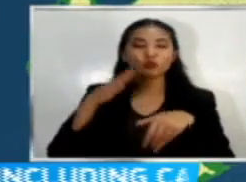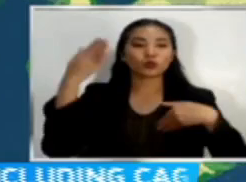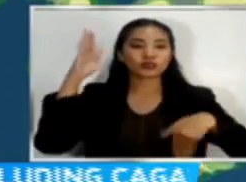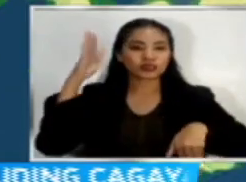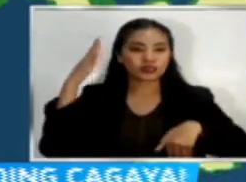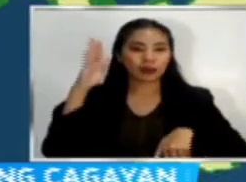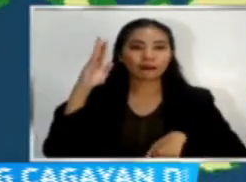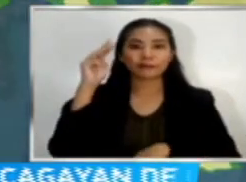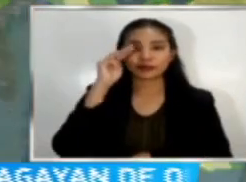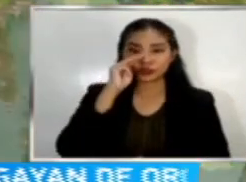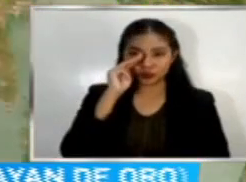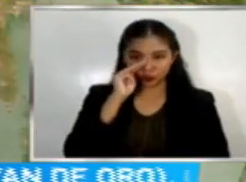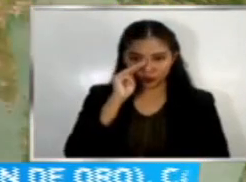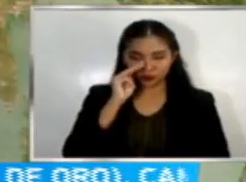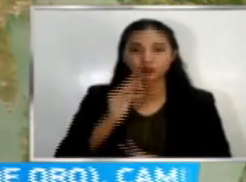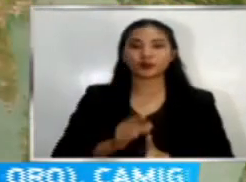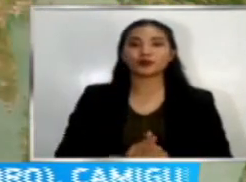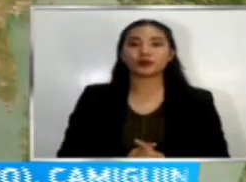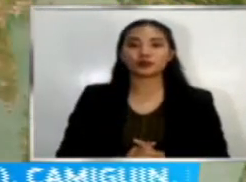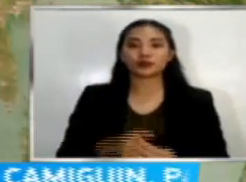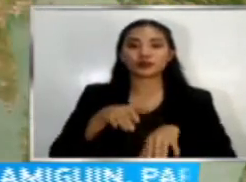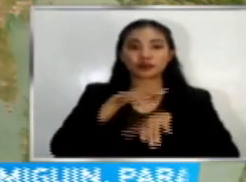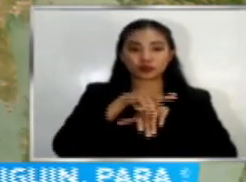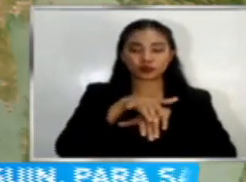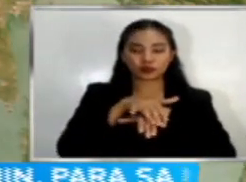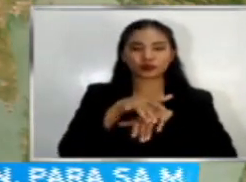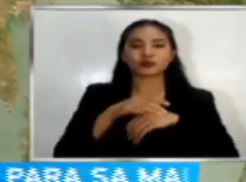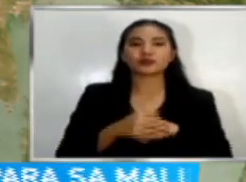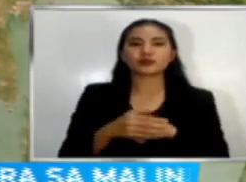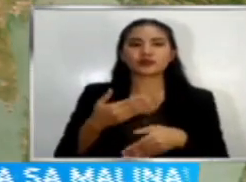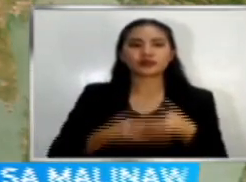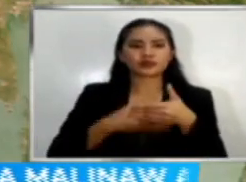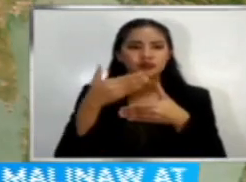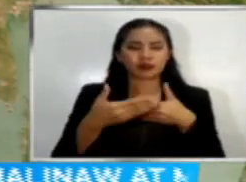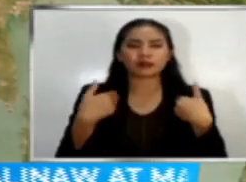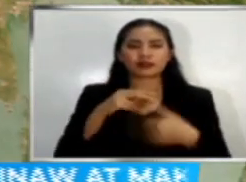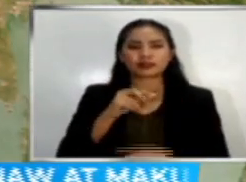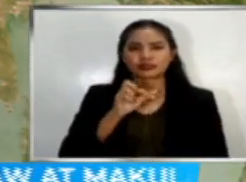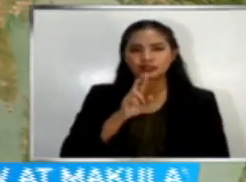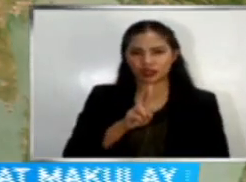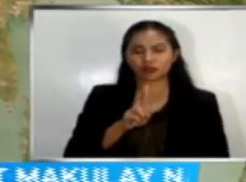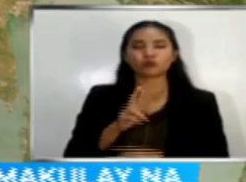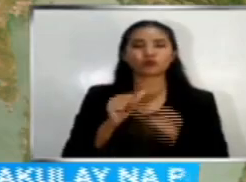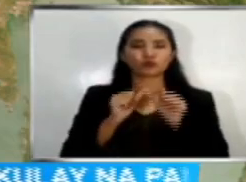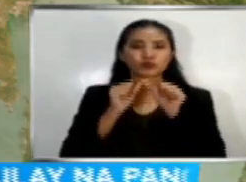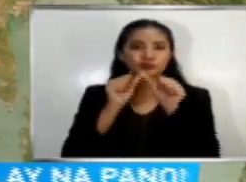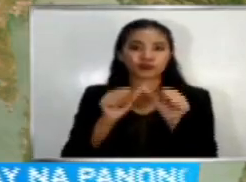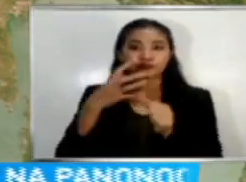Mababa naman ang tsansa ng ulan sa Metro Manila at mananatiling maalinsangan.